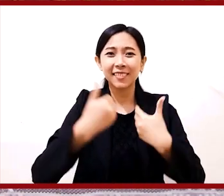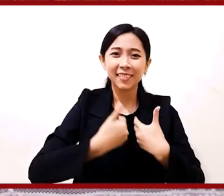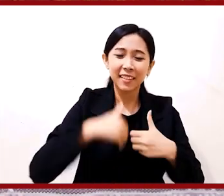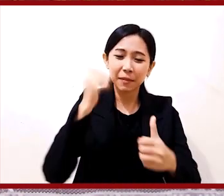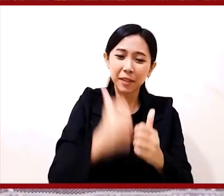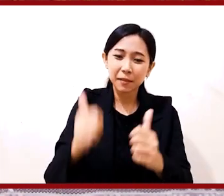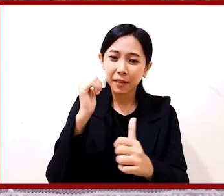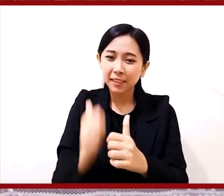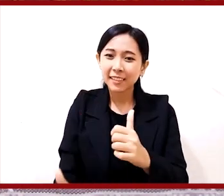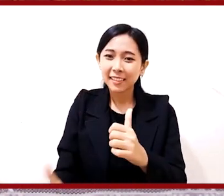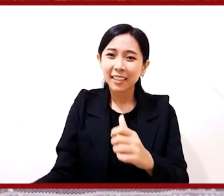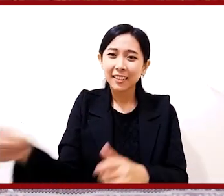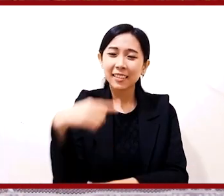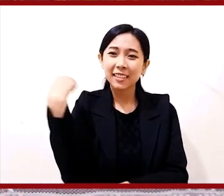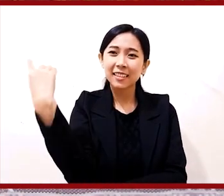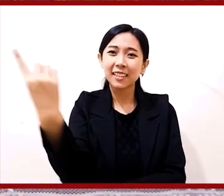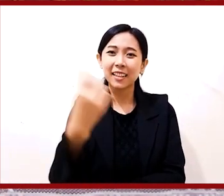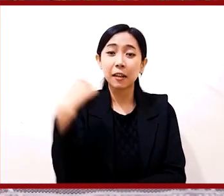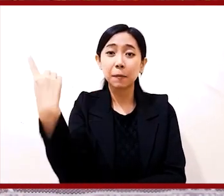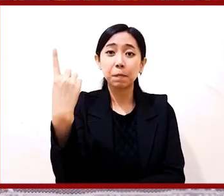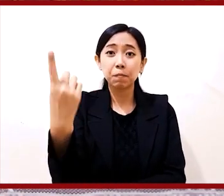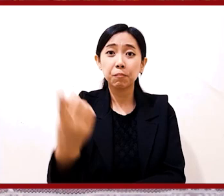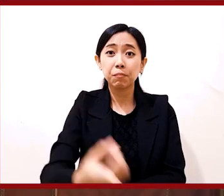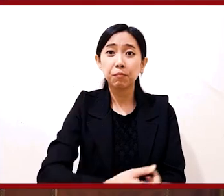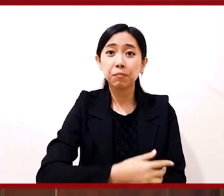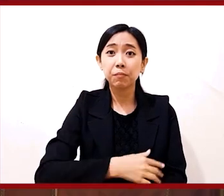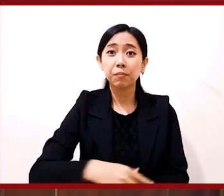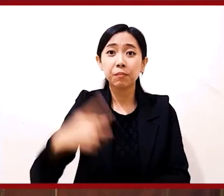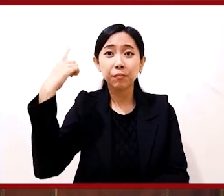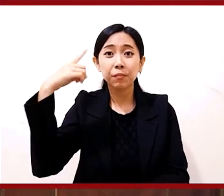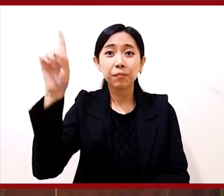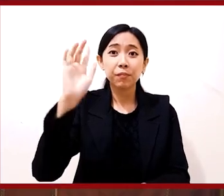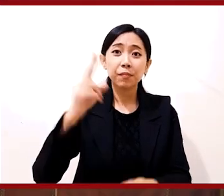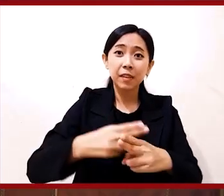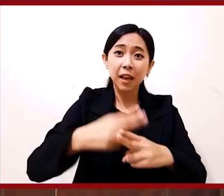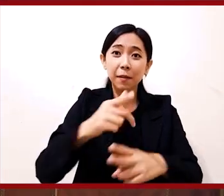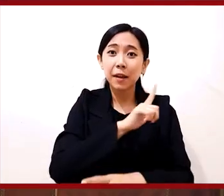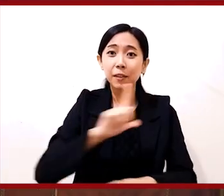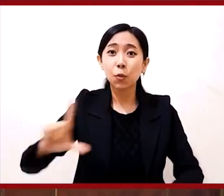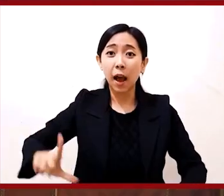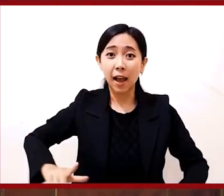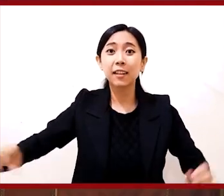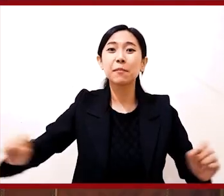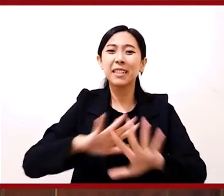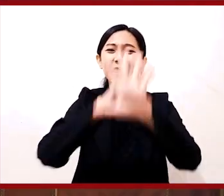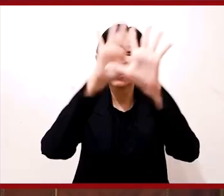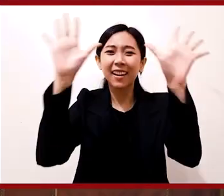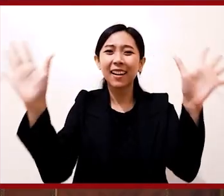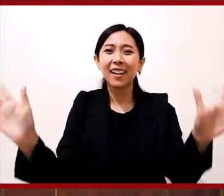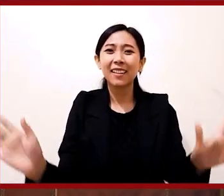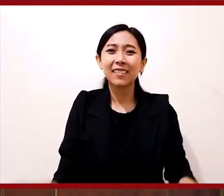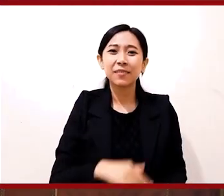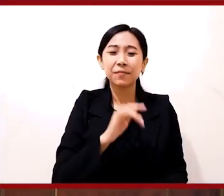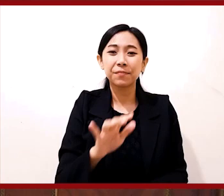Anak masing-masing di sekitarnya untuk hormat Tuhan